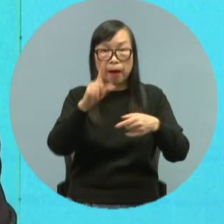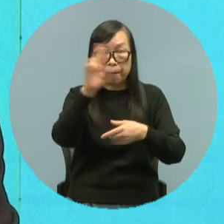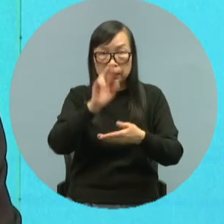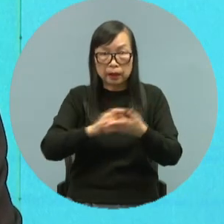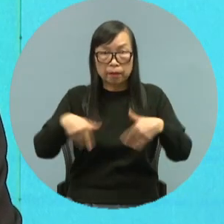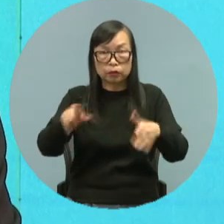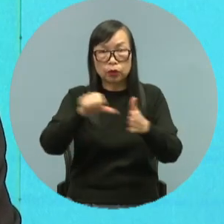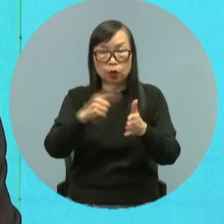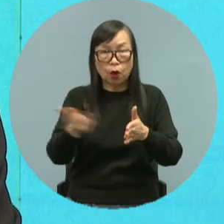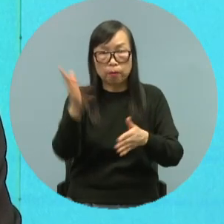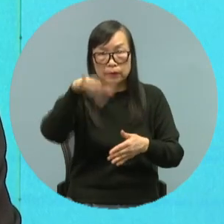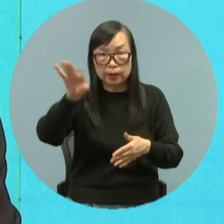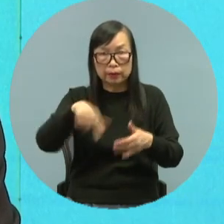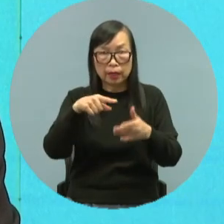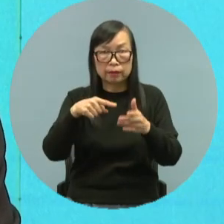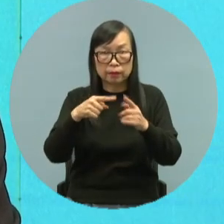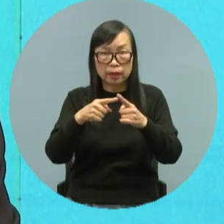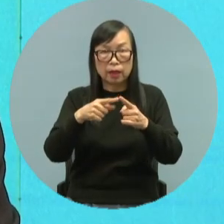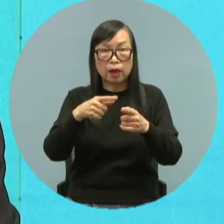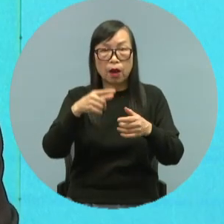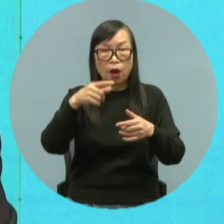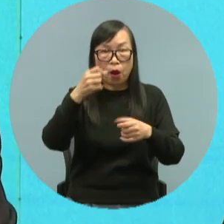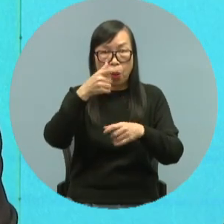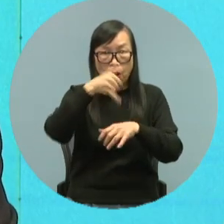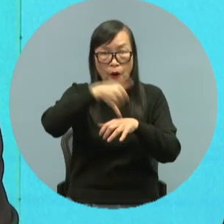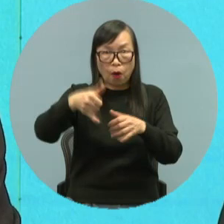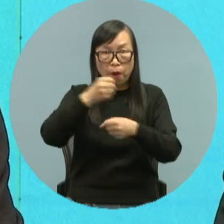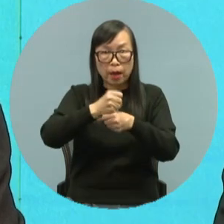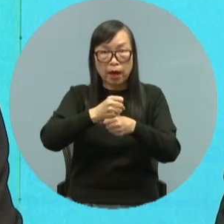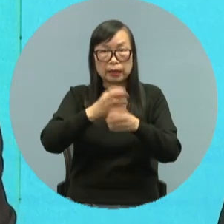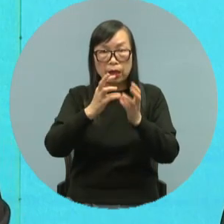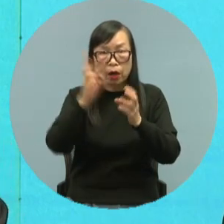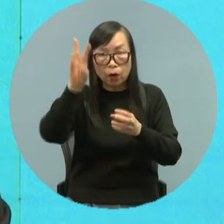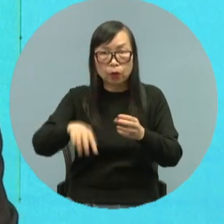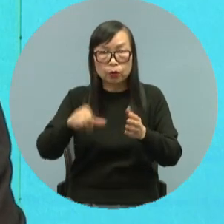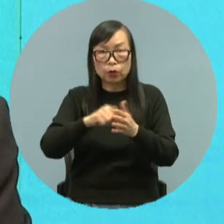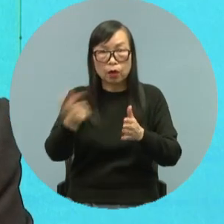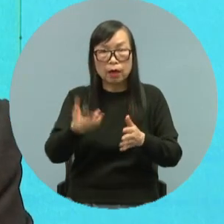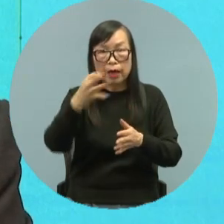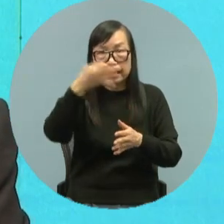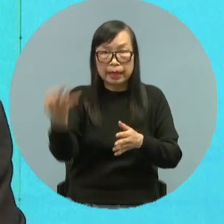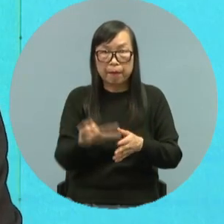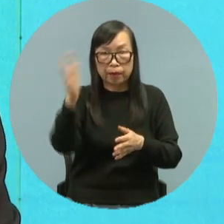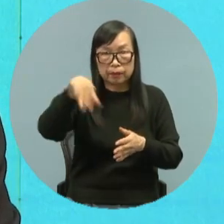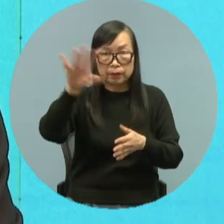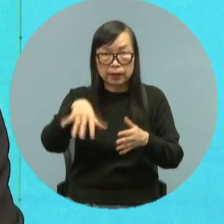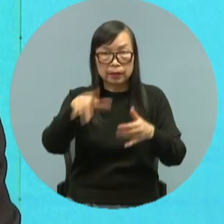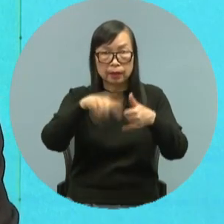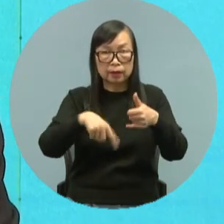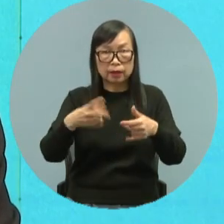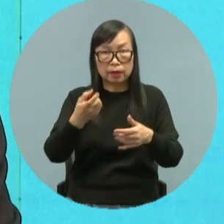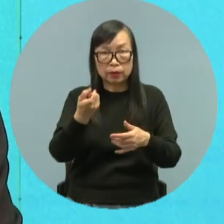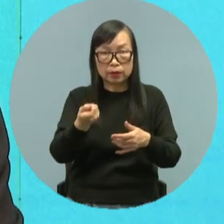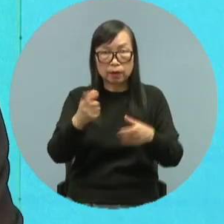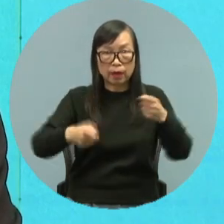5,000人，以及落馬洲支線是最多是35,000人。至於利用小客車經